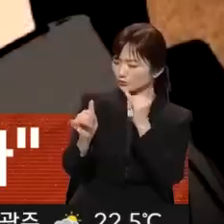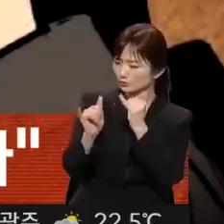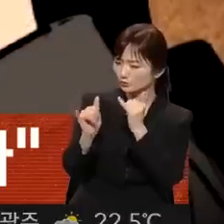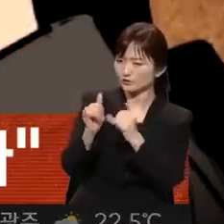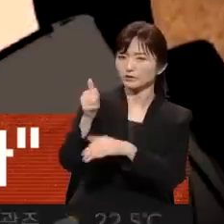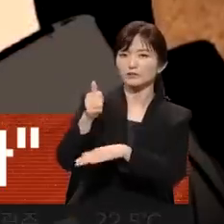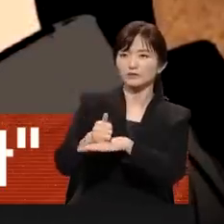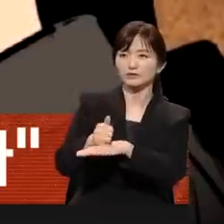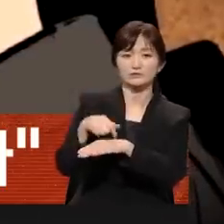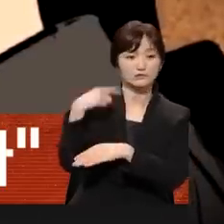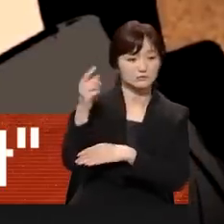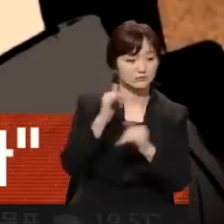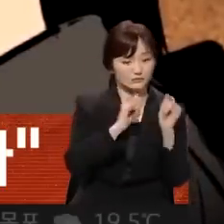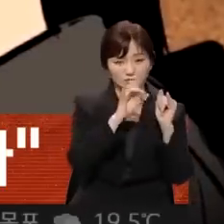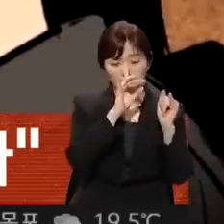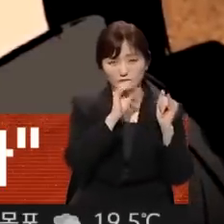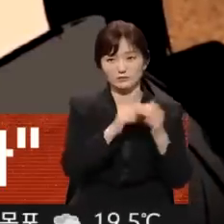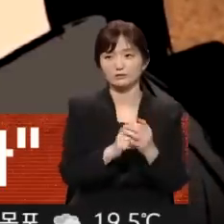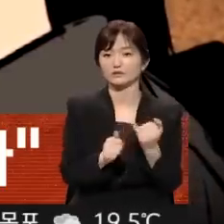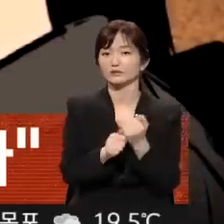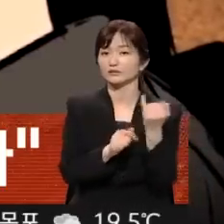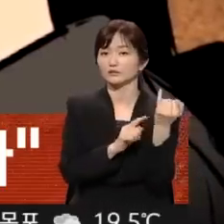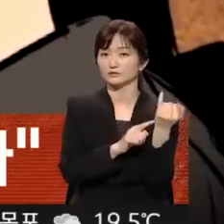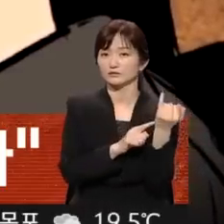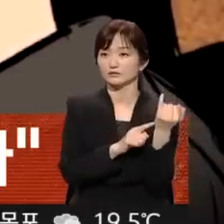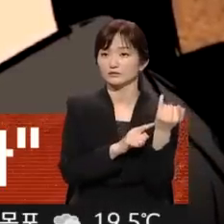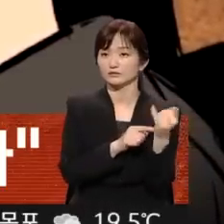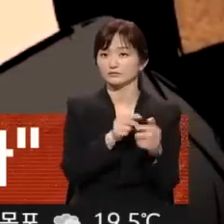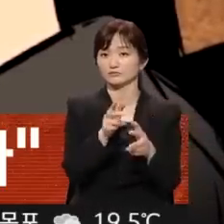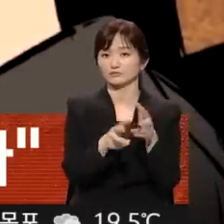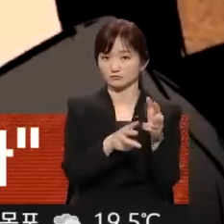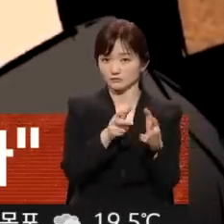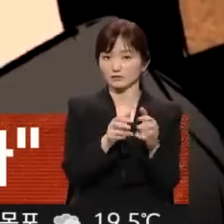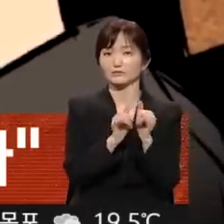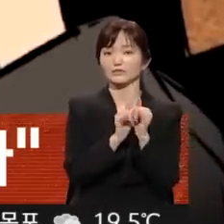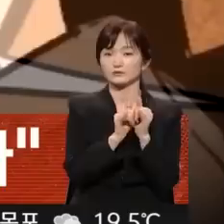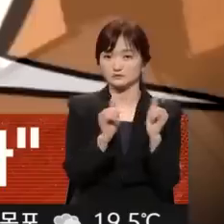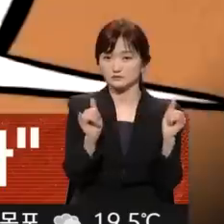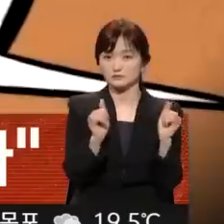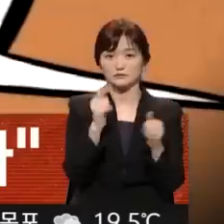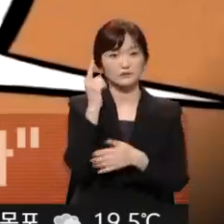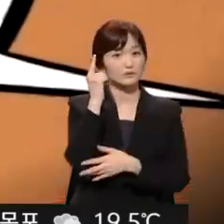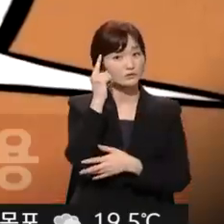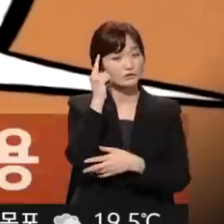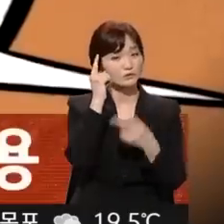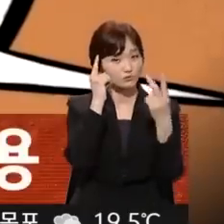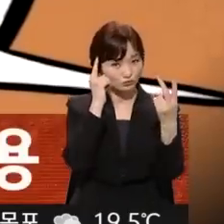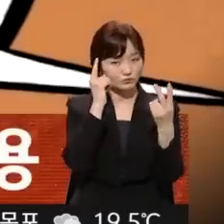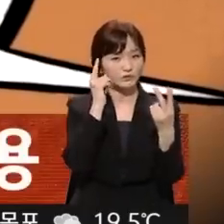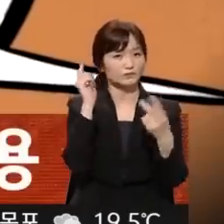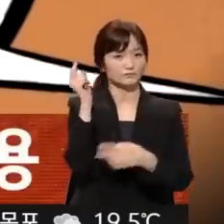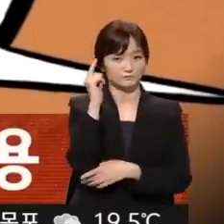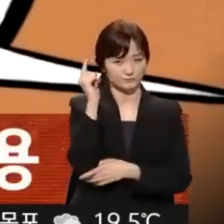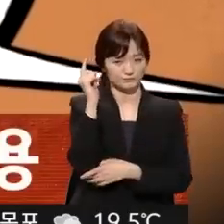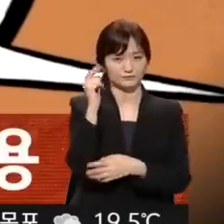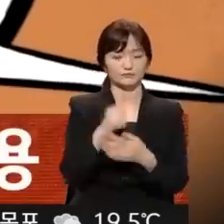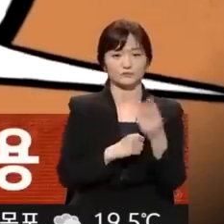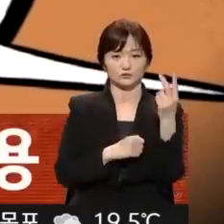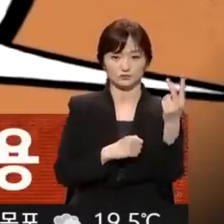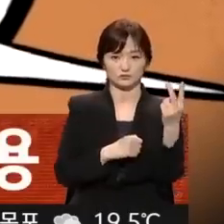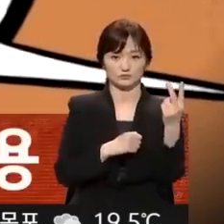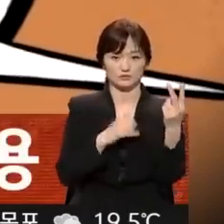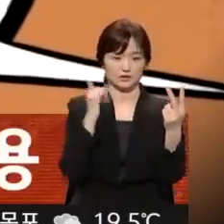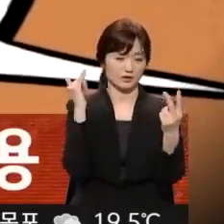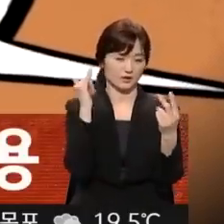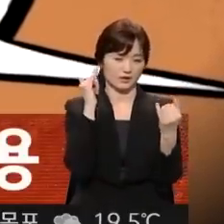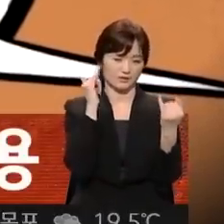연락도 끊겼습니다. 이 아내는 말씀했다시피 이 사업을 하는 중이었기 때문에 휴대전화를 두 개 사용하고 있었는데 이 두 번호 모두가